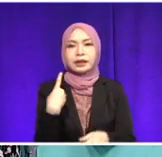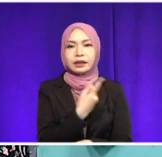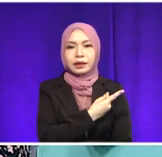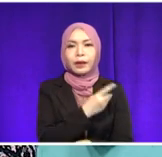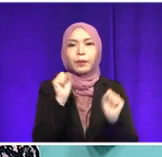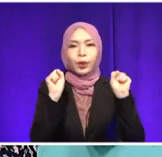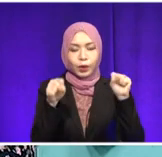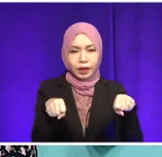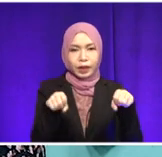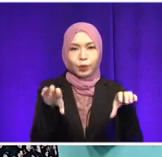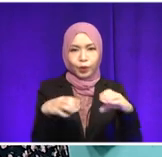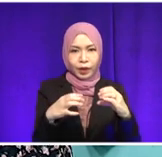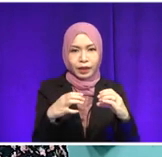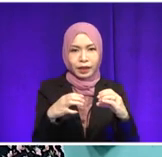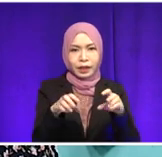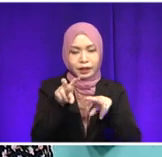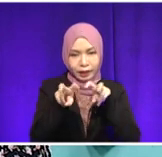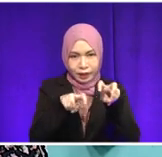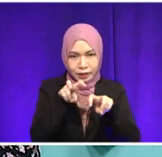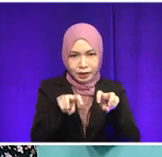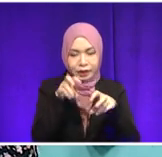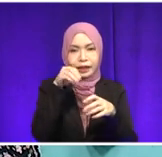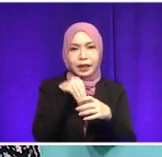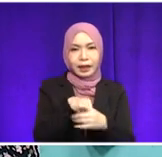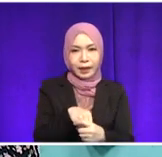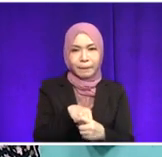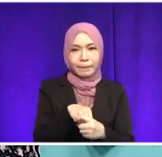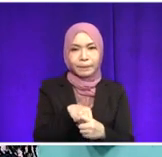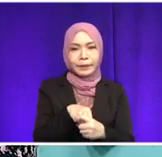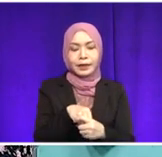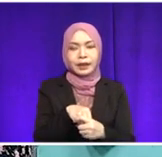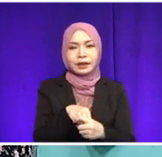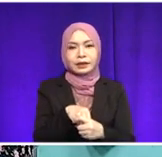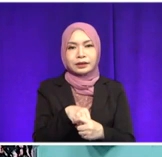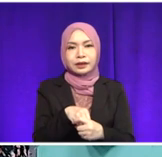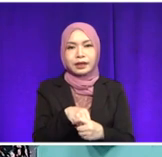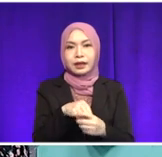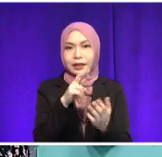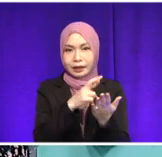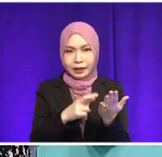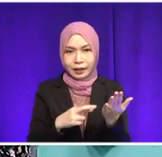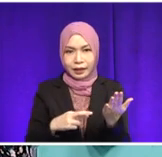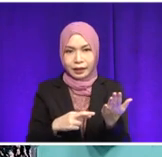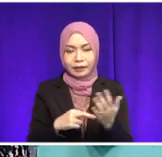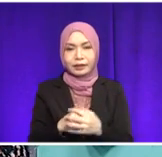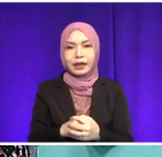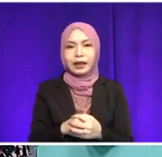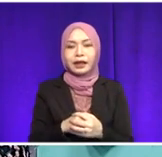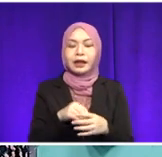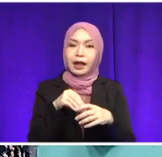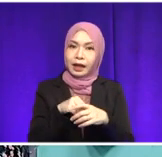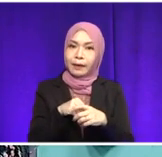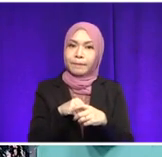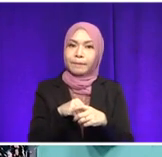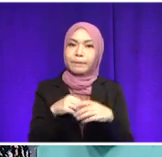penting kita perlu membuat kajian pasaran tentang apa terutama ya kumpulan sasaran yang akan menggunakan